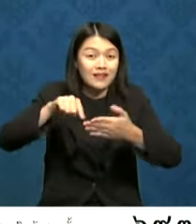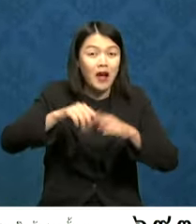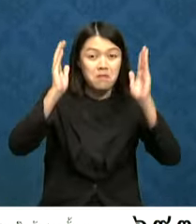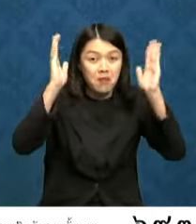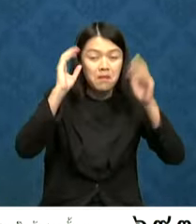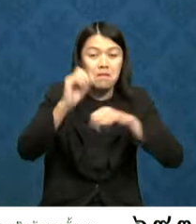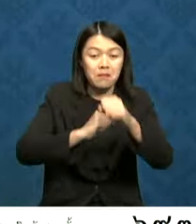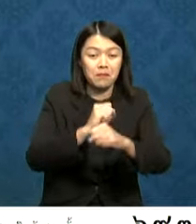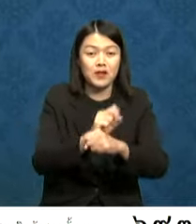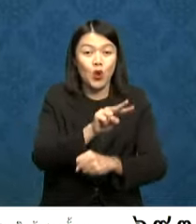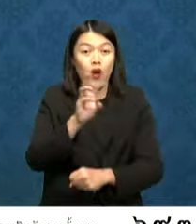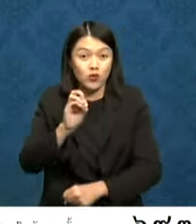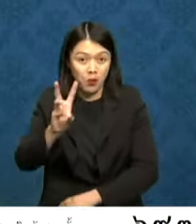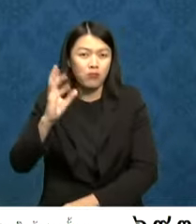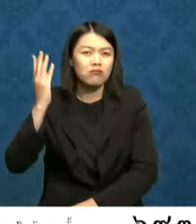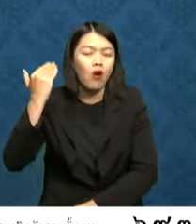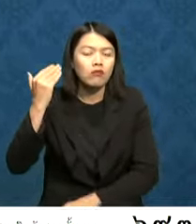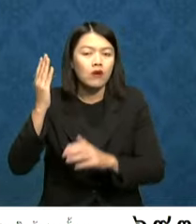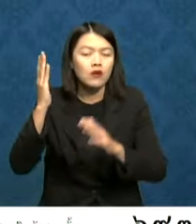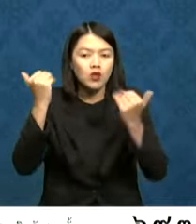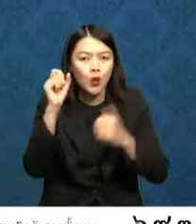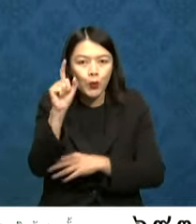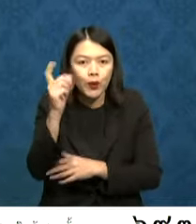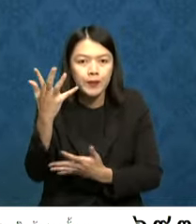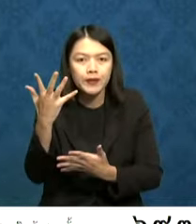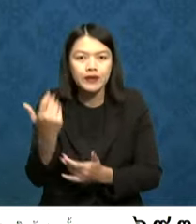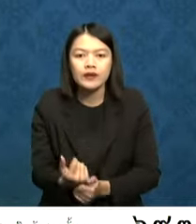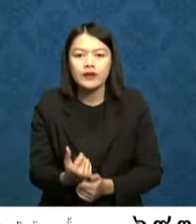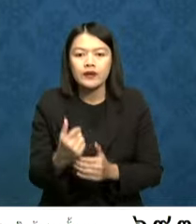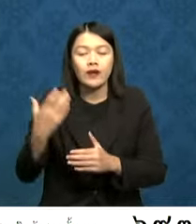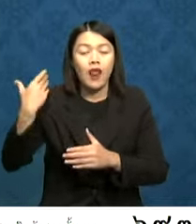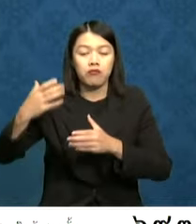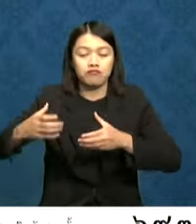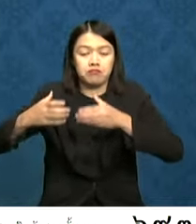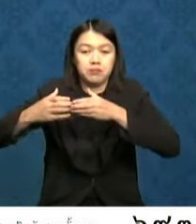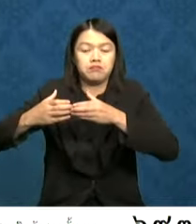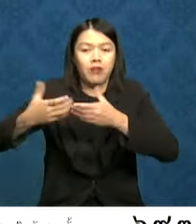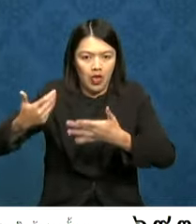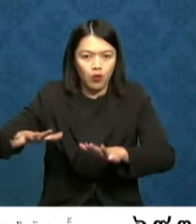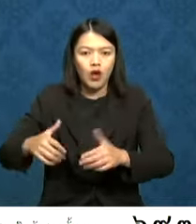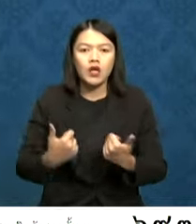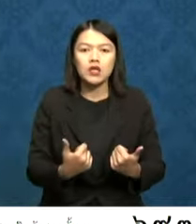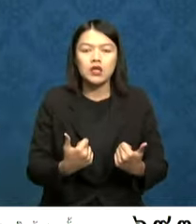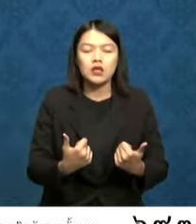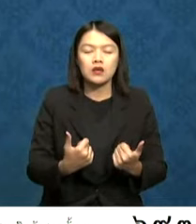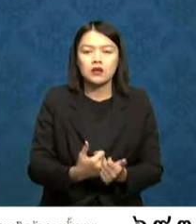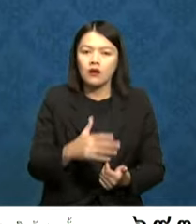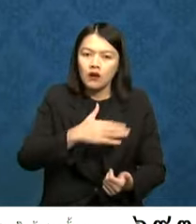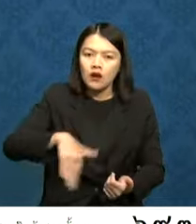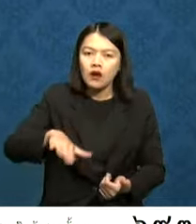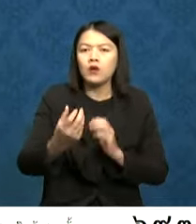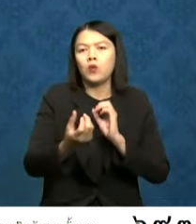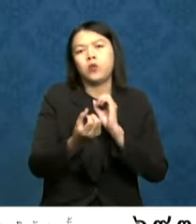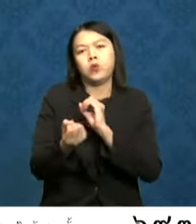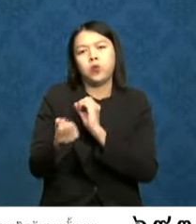ปี2566กลายเป็นไม่ด่วนหลังการจัดตั้งรัฐบาลชุดที่แล้วมาวันนี้ครับผมคิดว่าทุกคนได้รับผล